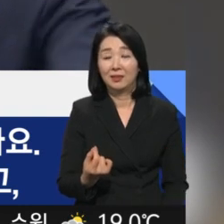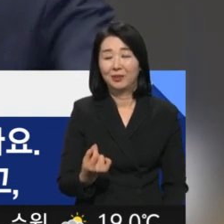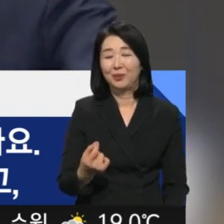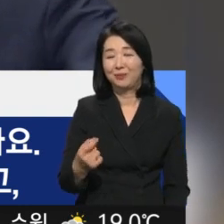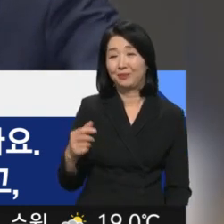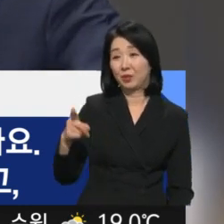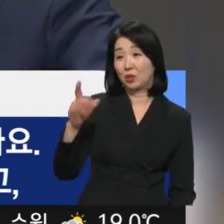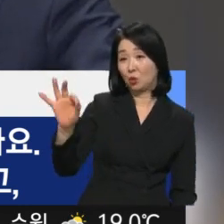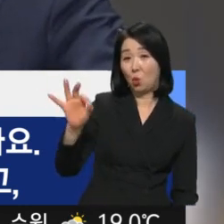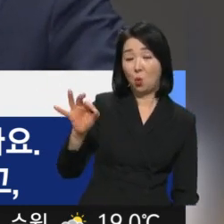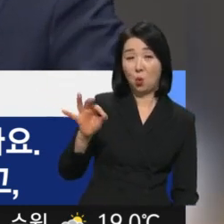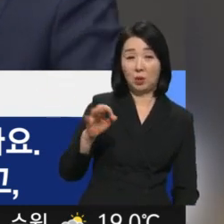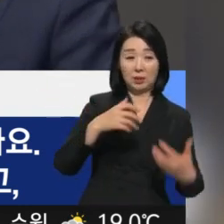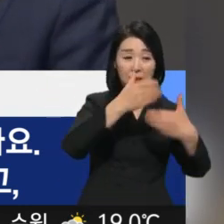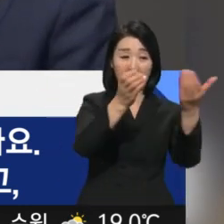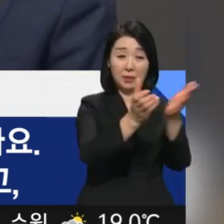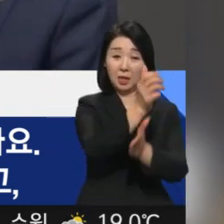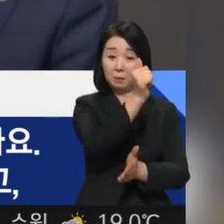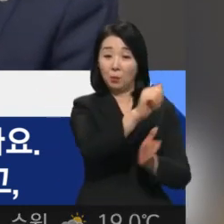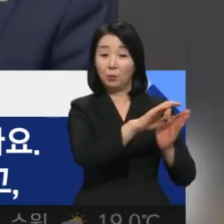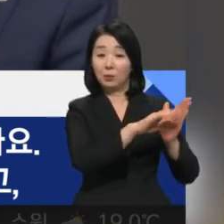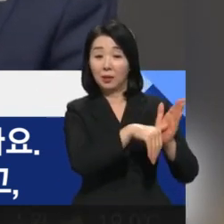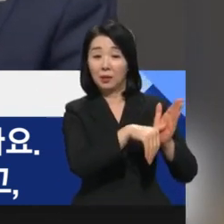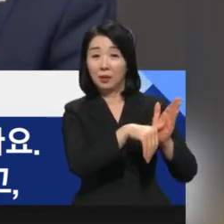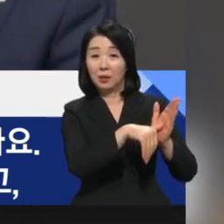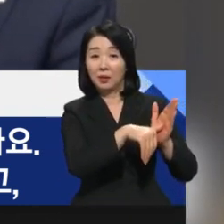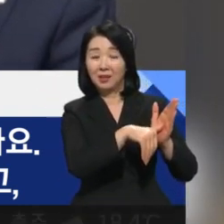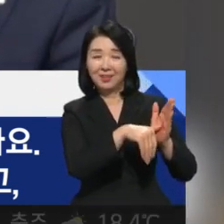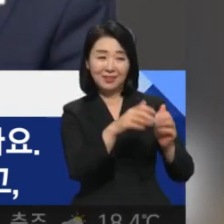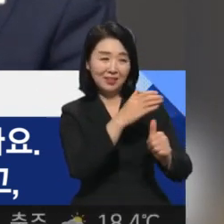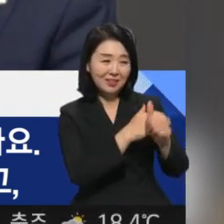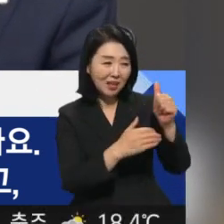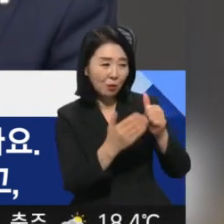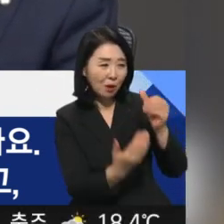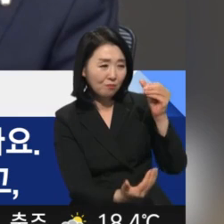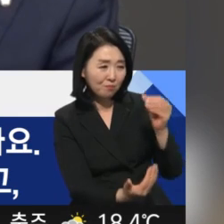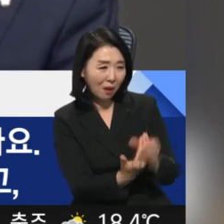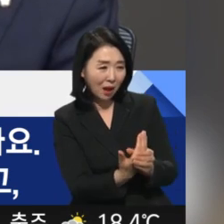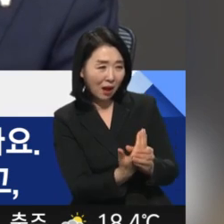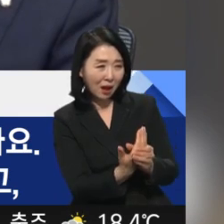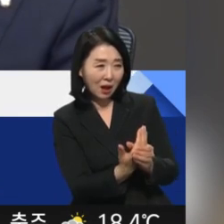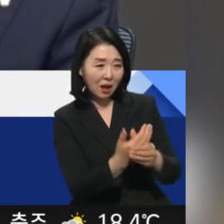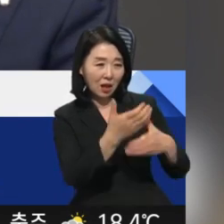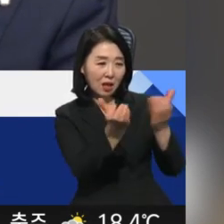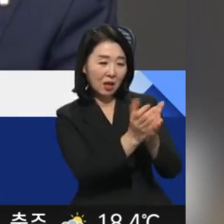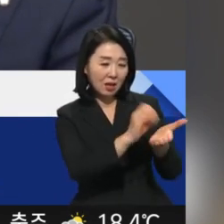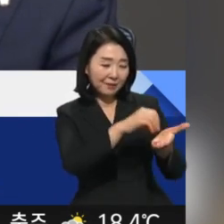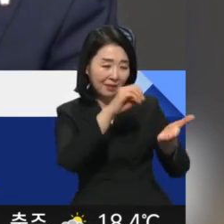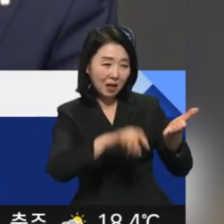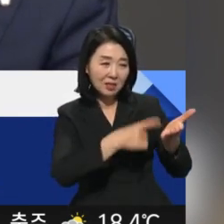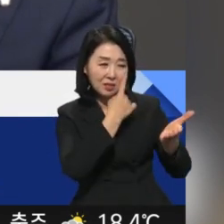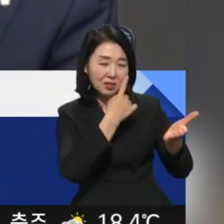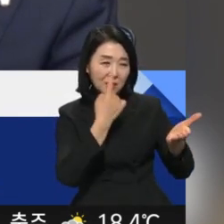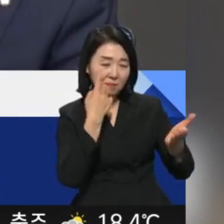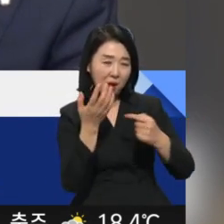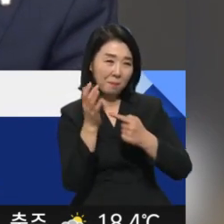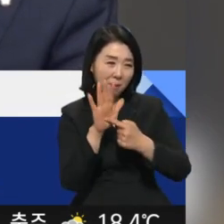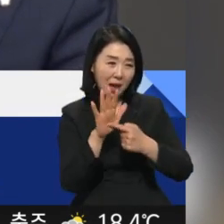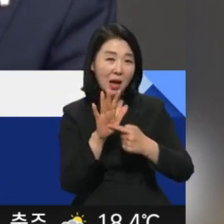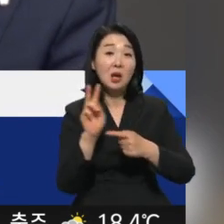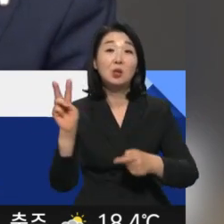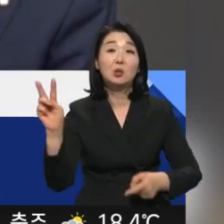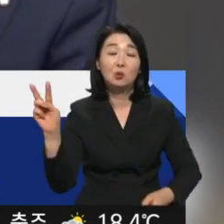때 어떤 상황이 생기면 탈당하고 증명하고 그렇게